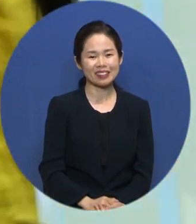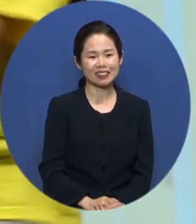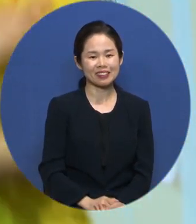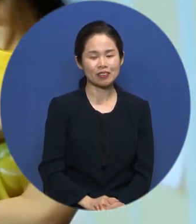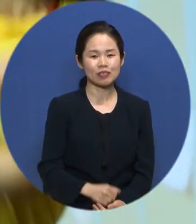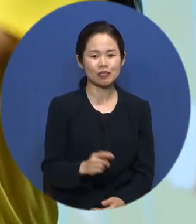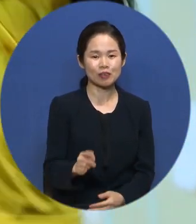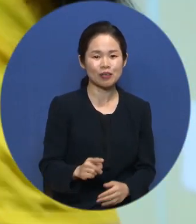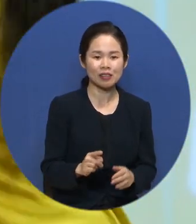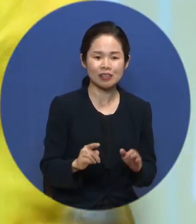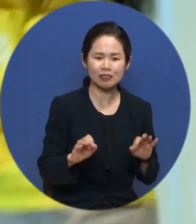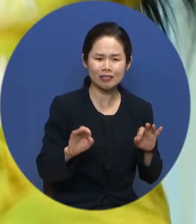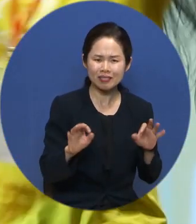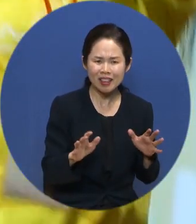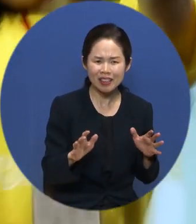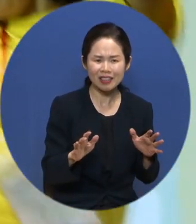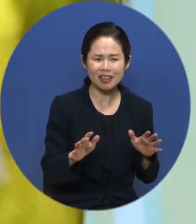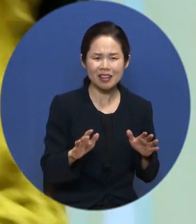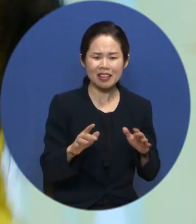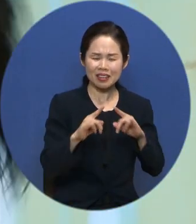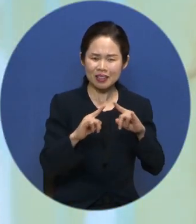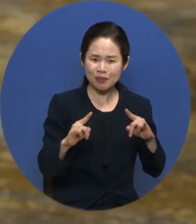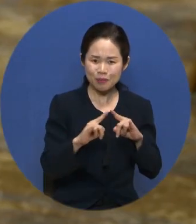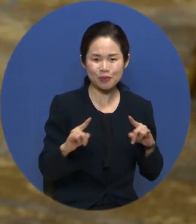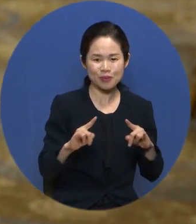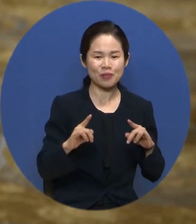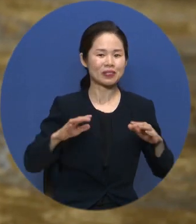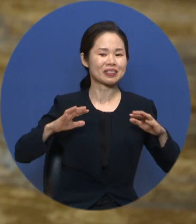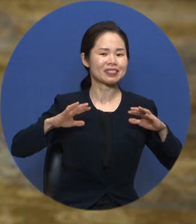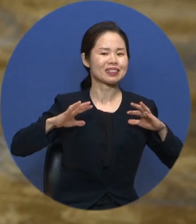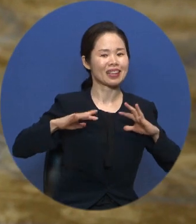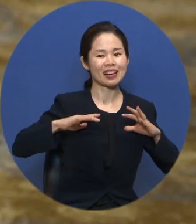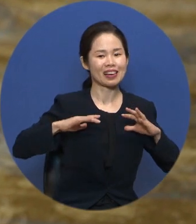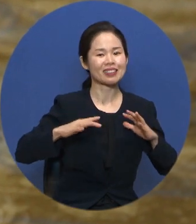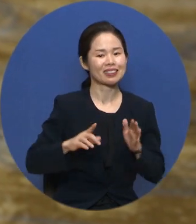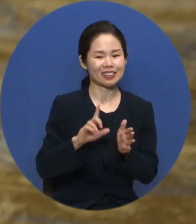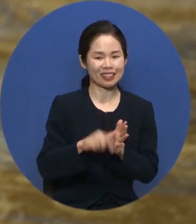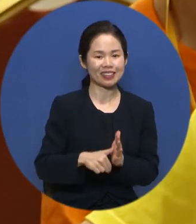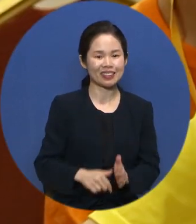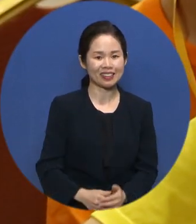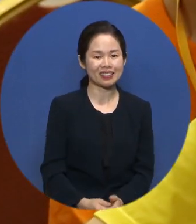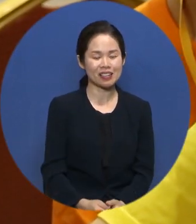막간을 이용해 캠프에서 빼놓을 수 없는 장기 자랑 시간.